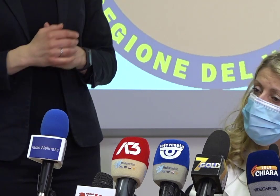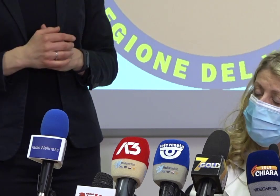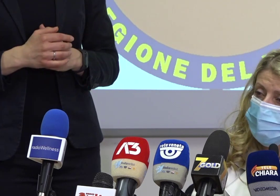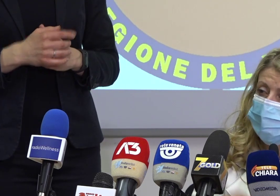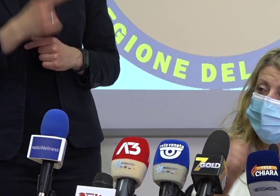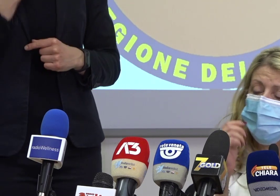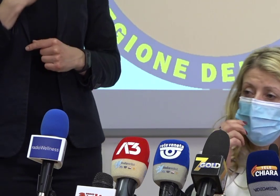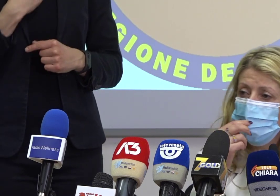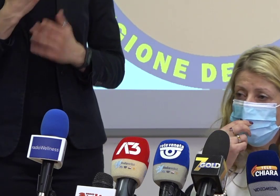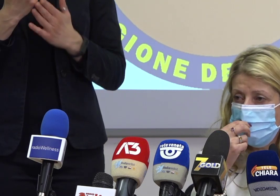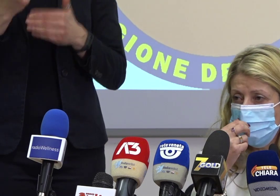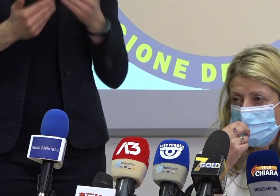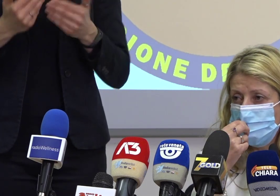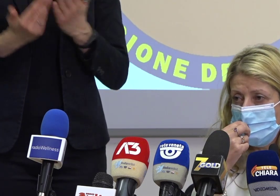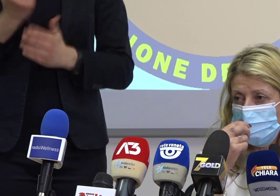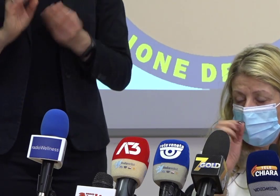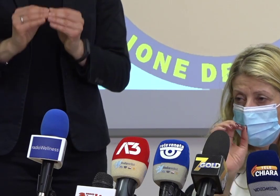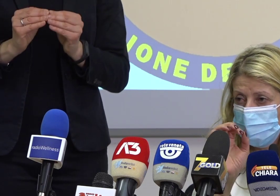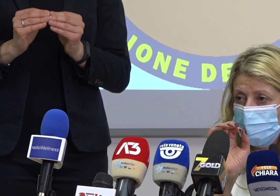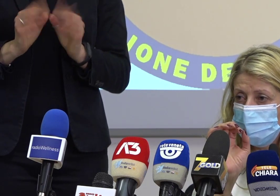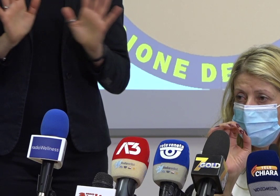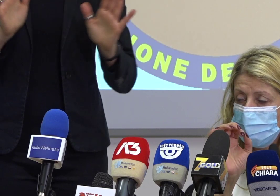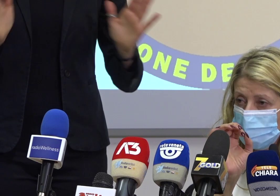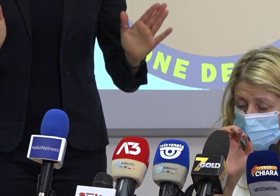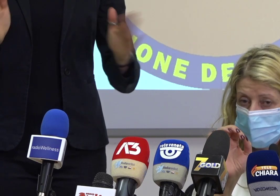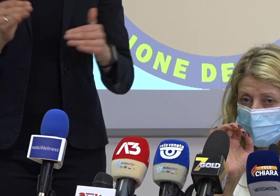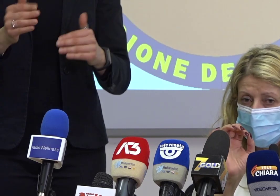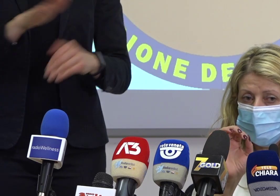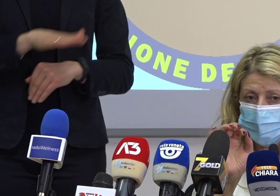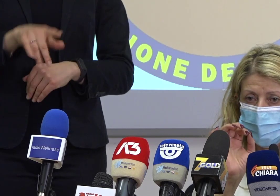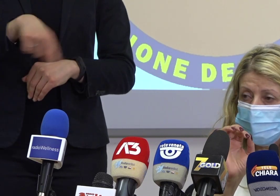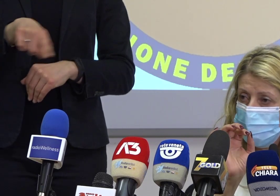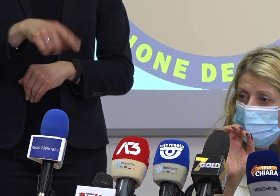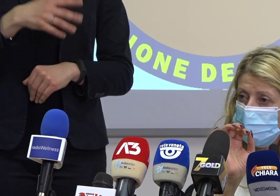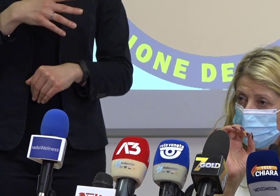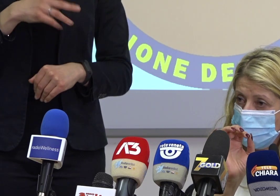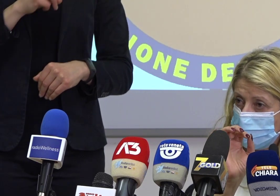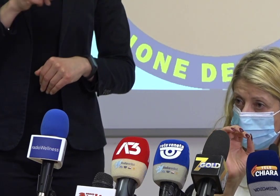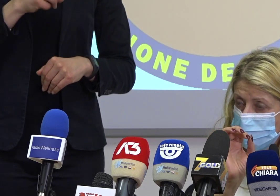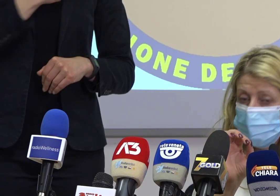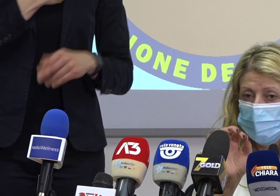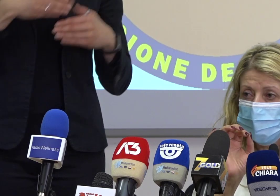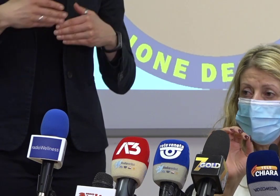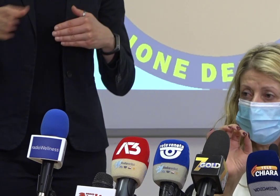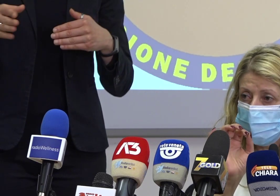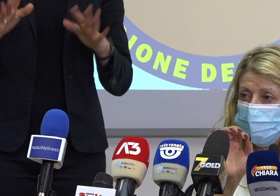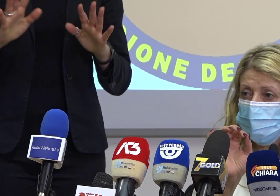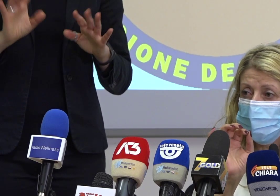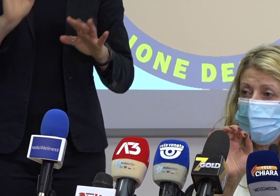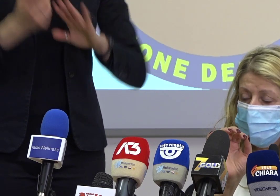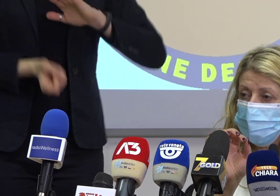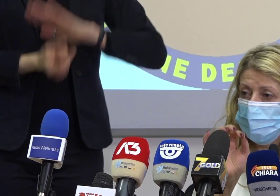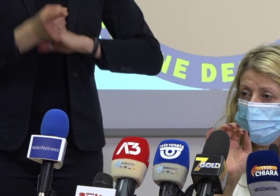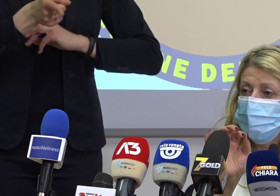le maglie. La nuova procedura, se si verifica nei bambini che partono dalla seconda elementare, un